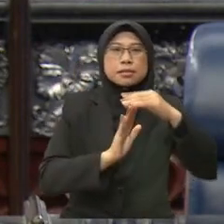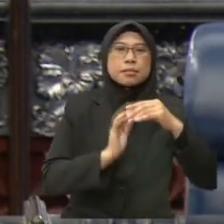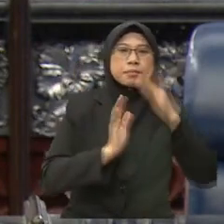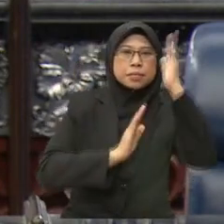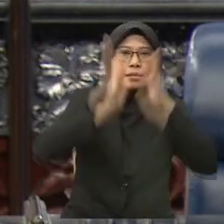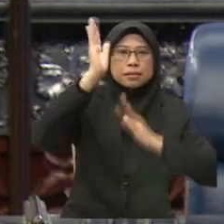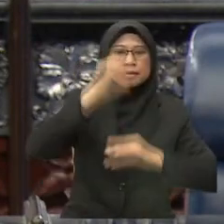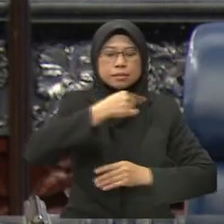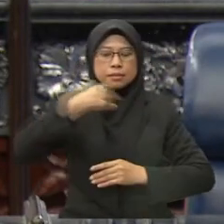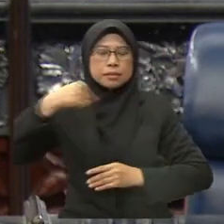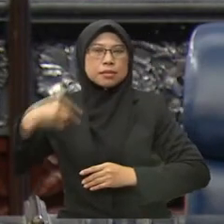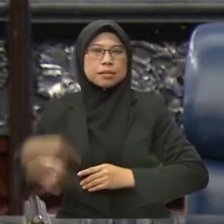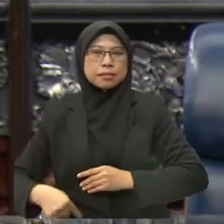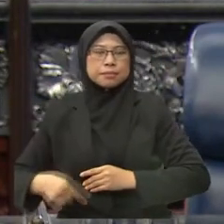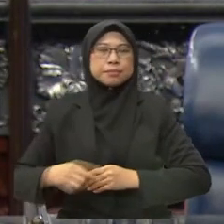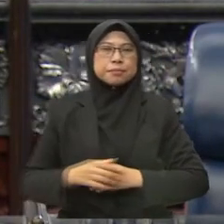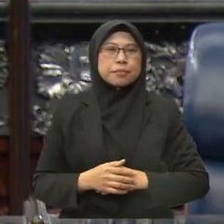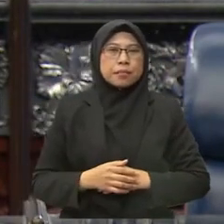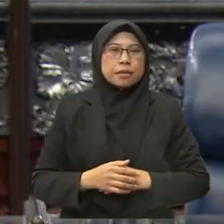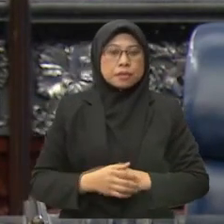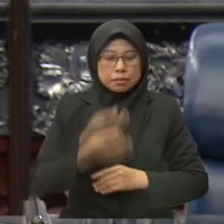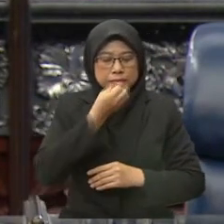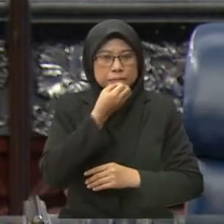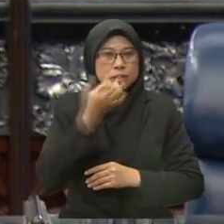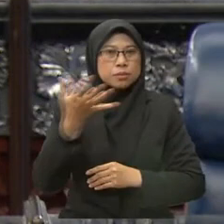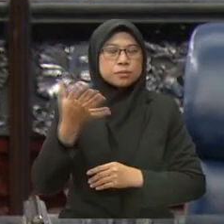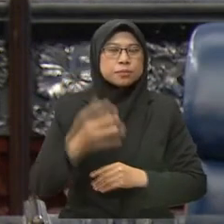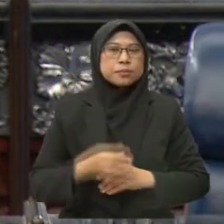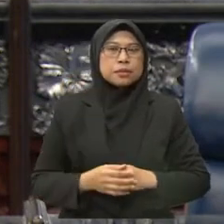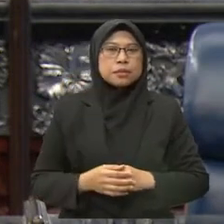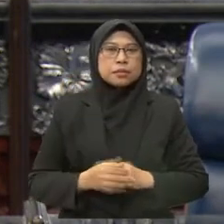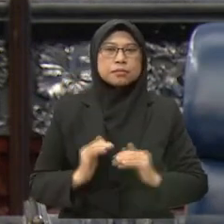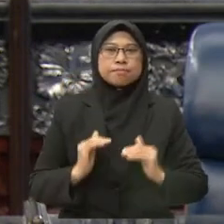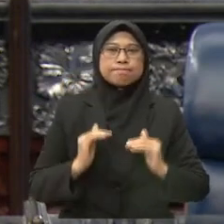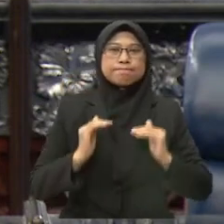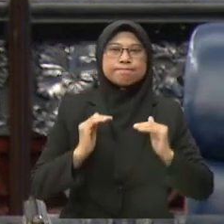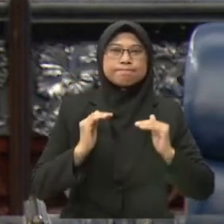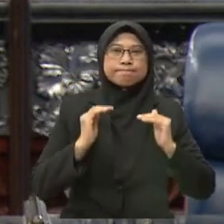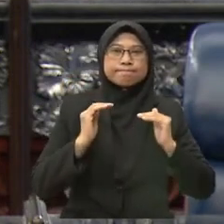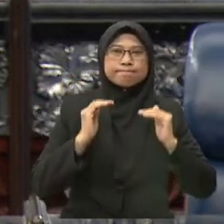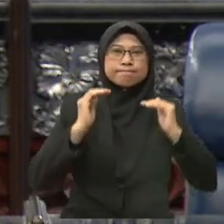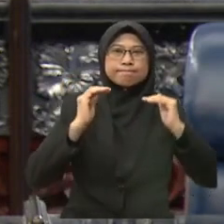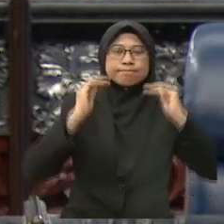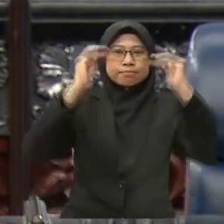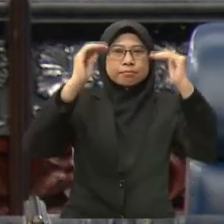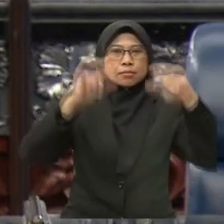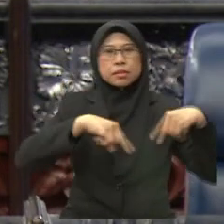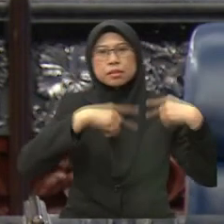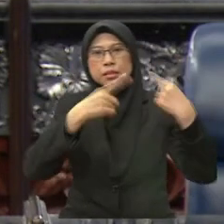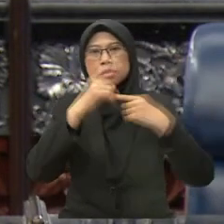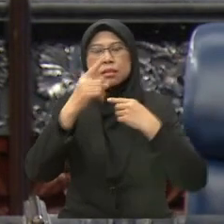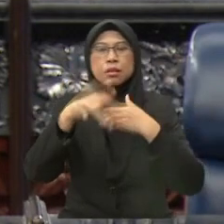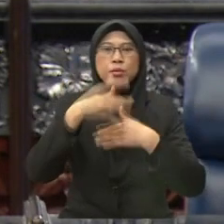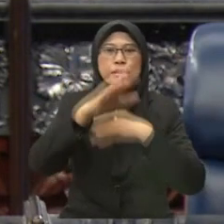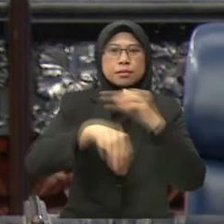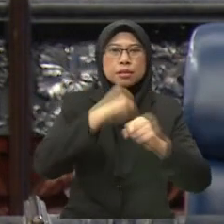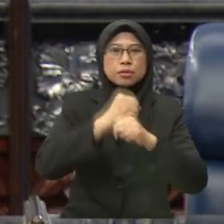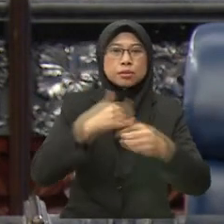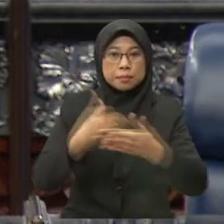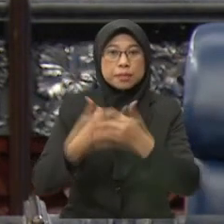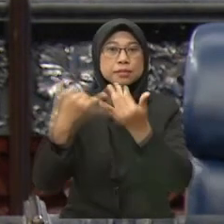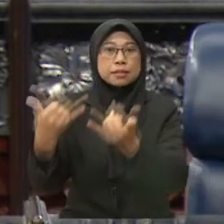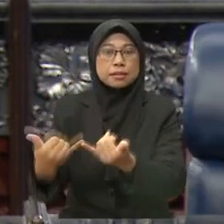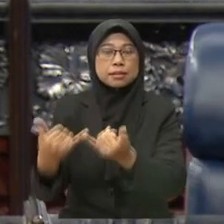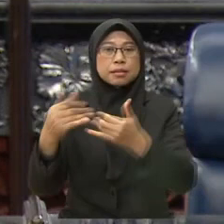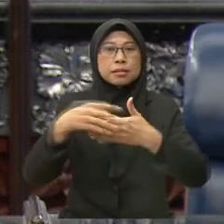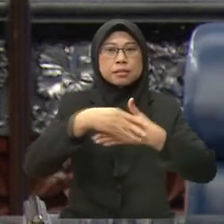China dan saya ingin menyatakan di sini bahawa prestasi sejak awal tahun sehingga kini